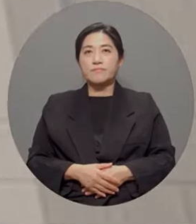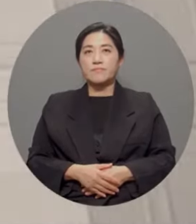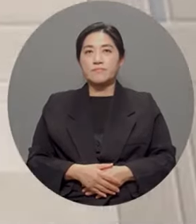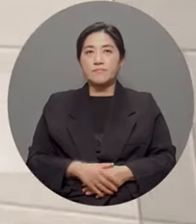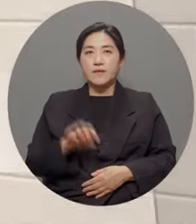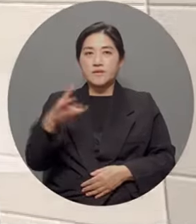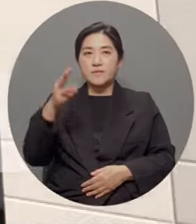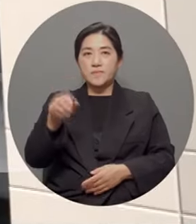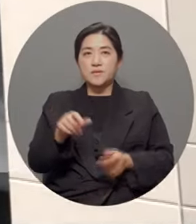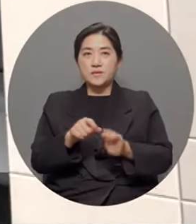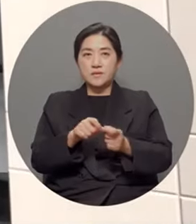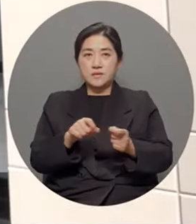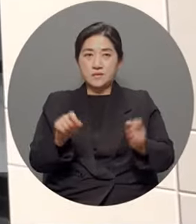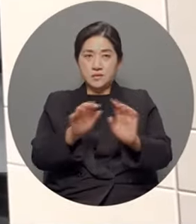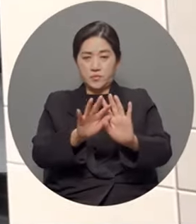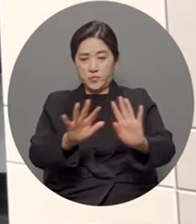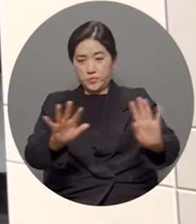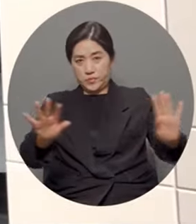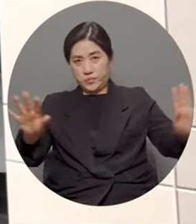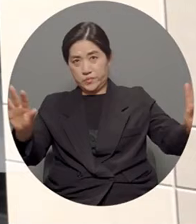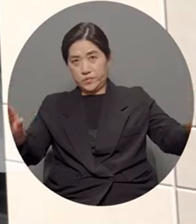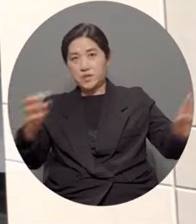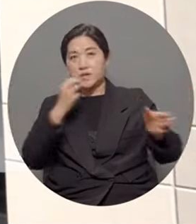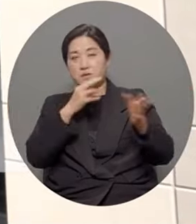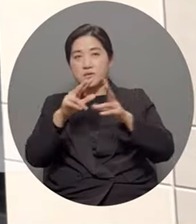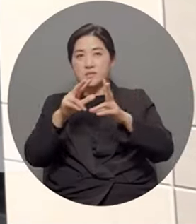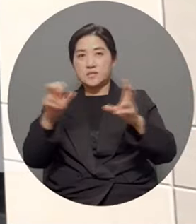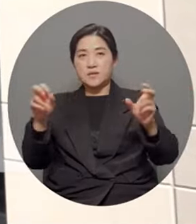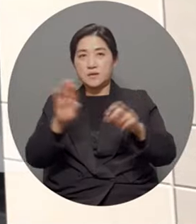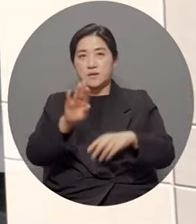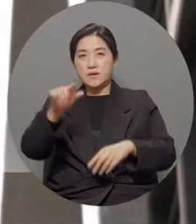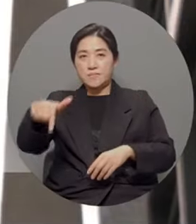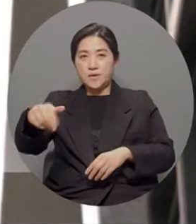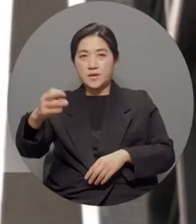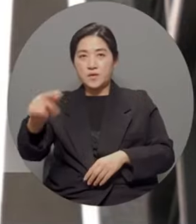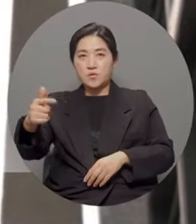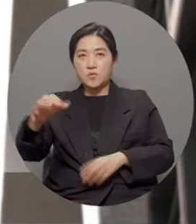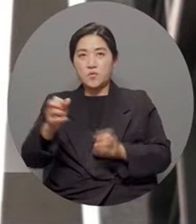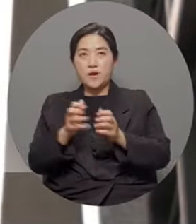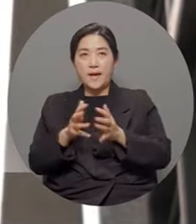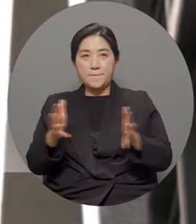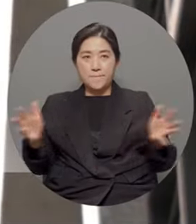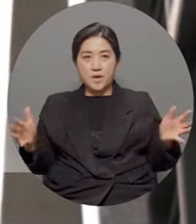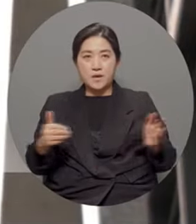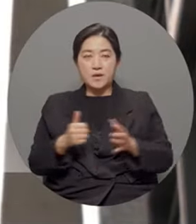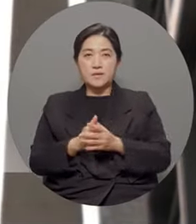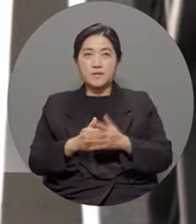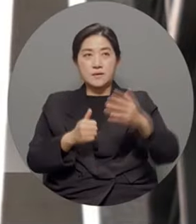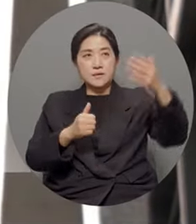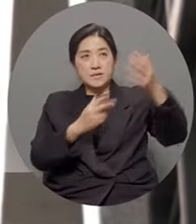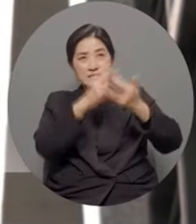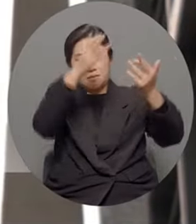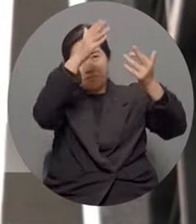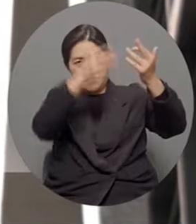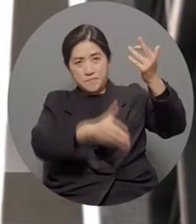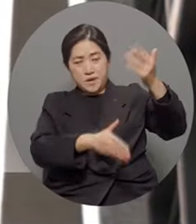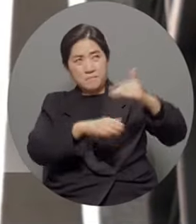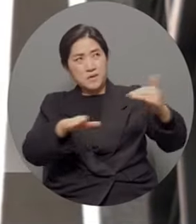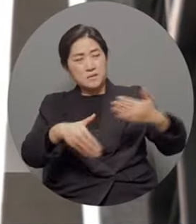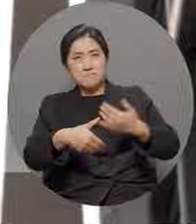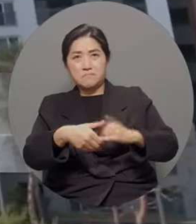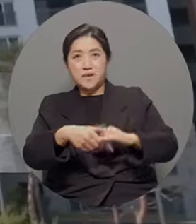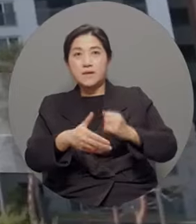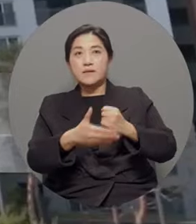300m 길이의 초대형 옹벽과 마주한 경기도 성남시 백현동 아파트. 무리하게 산을 깎아 만든 기형적 구조다